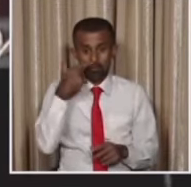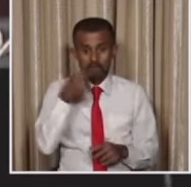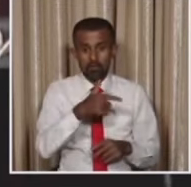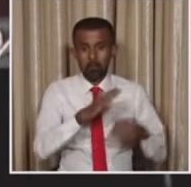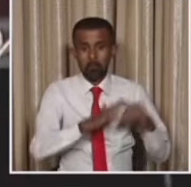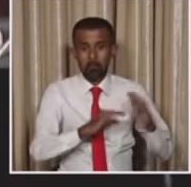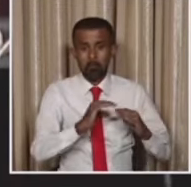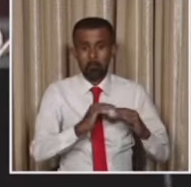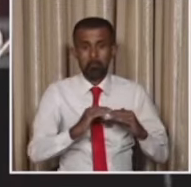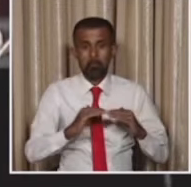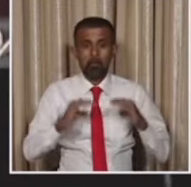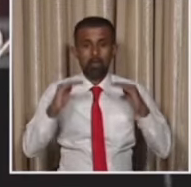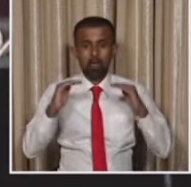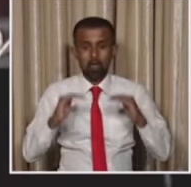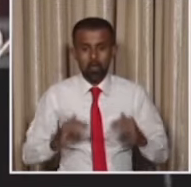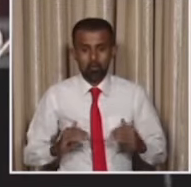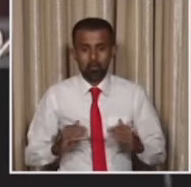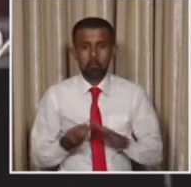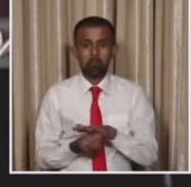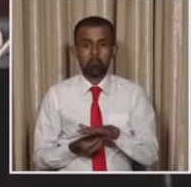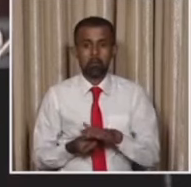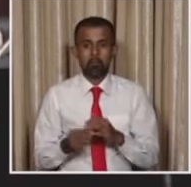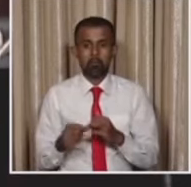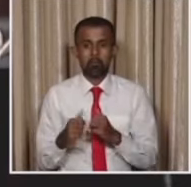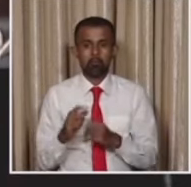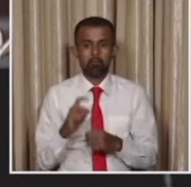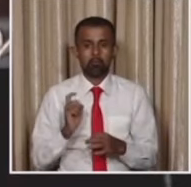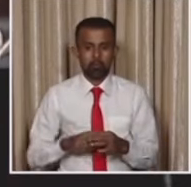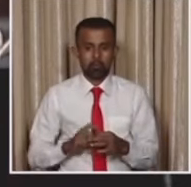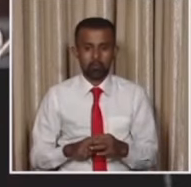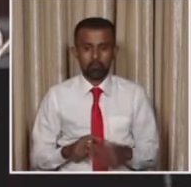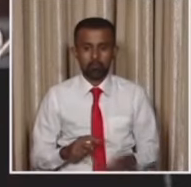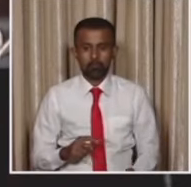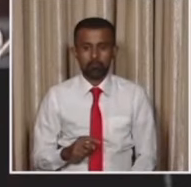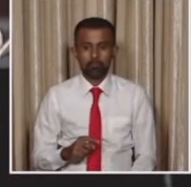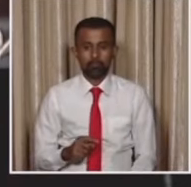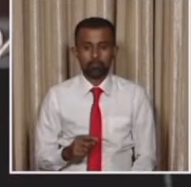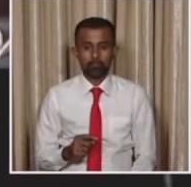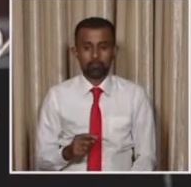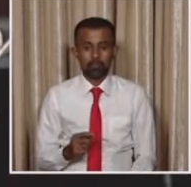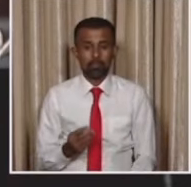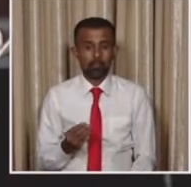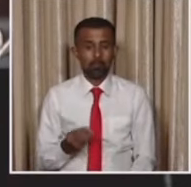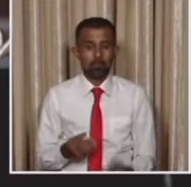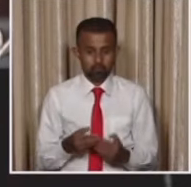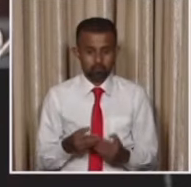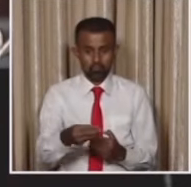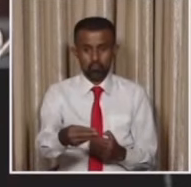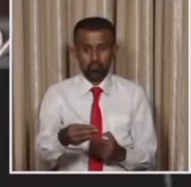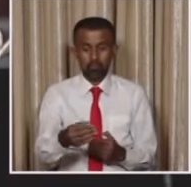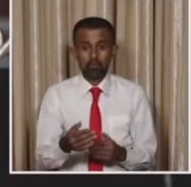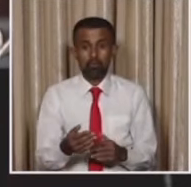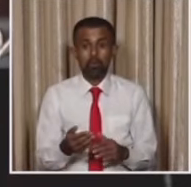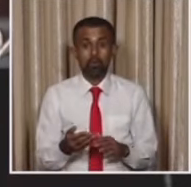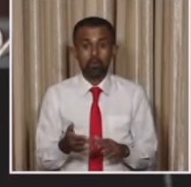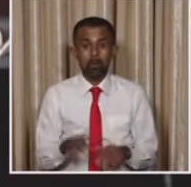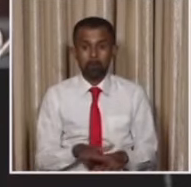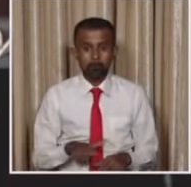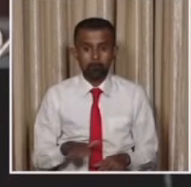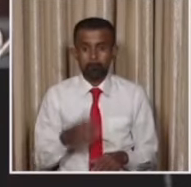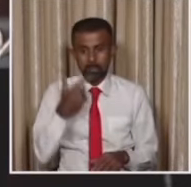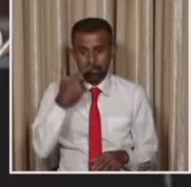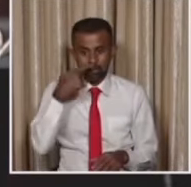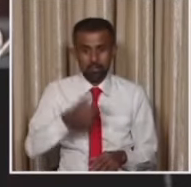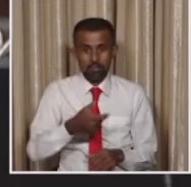ඉවත් වෙමින් තිබෙනවා පාරිසරික හේතු මත. ඒ නිසා නුදුරු අනාගතයේම මහපොළොවට සැඟවිලා තියෙන අපේ තෙල්